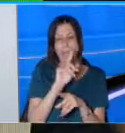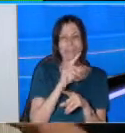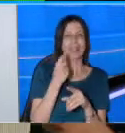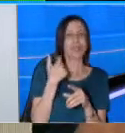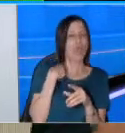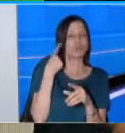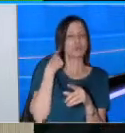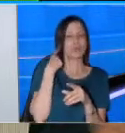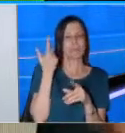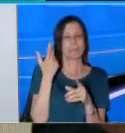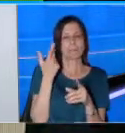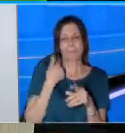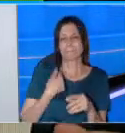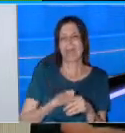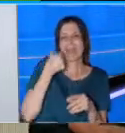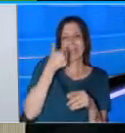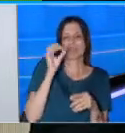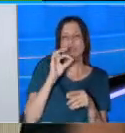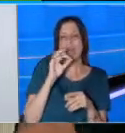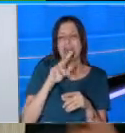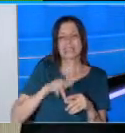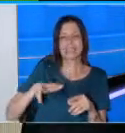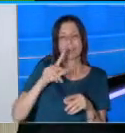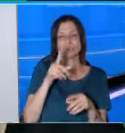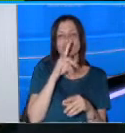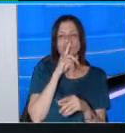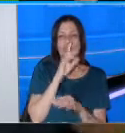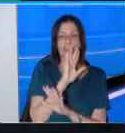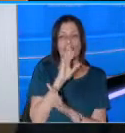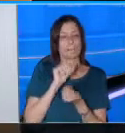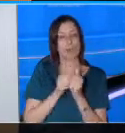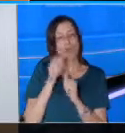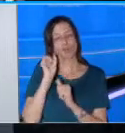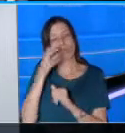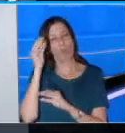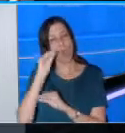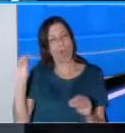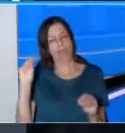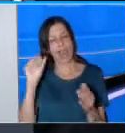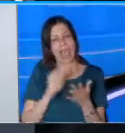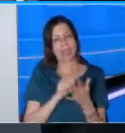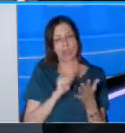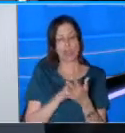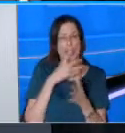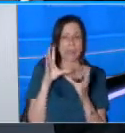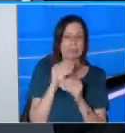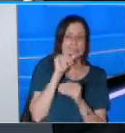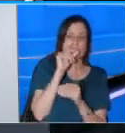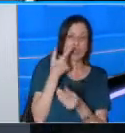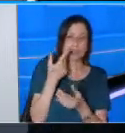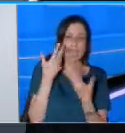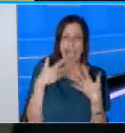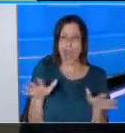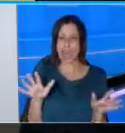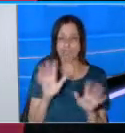כמעט ולא שומעים את אותם מנהיגים של הציבור הזה, הם שותקים או שהם שולחים הודעה כזו או אחרת לעיתונות, או עם איזה ציוץ כזה מאוד